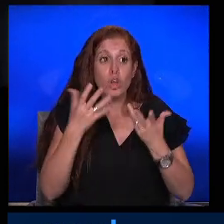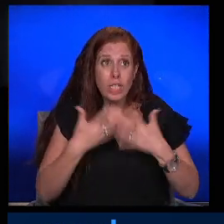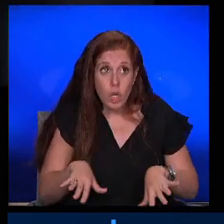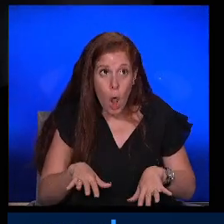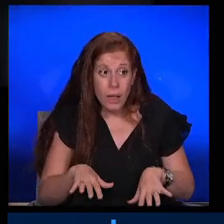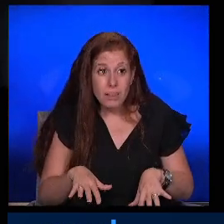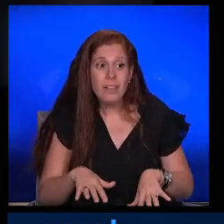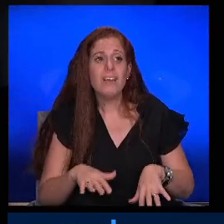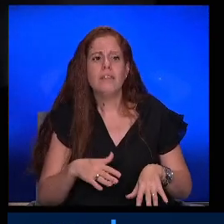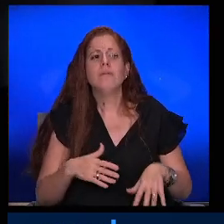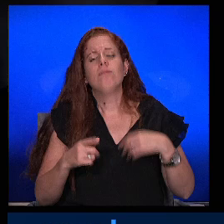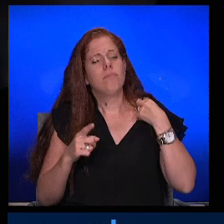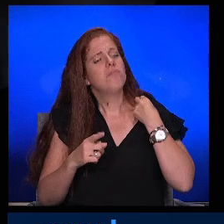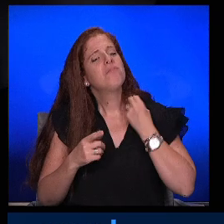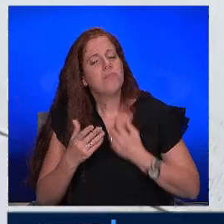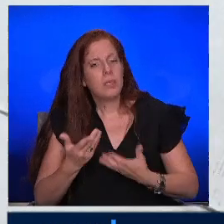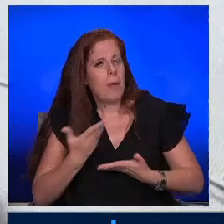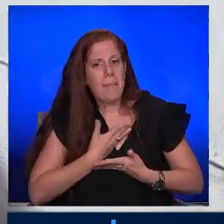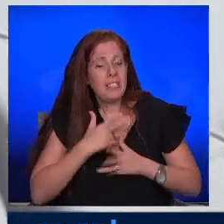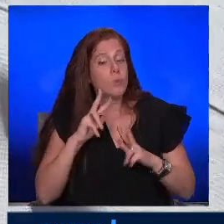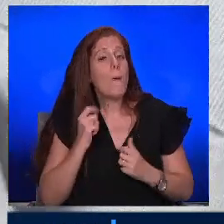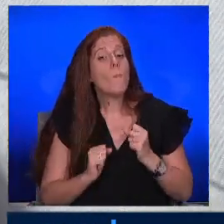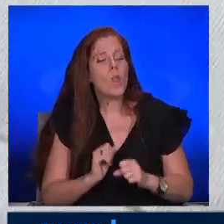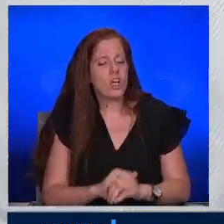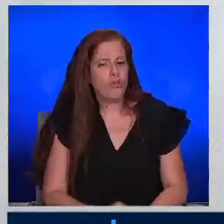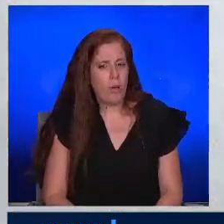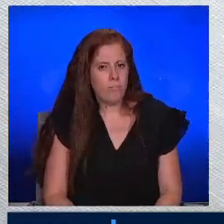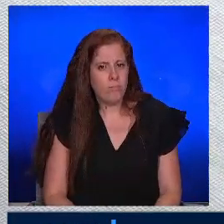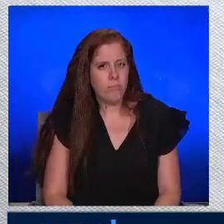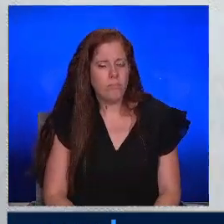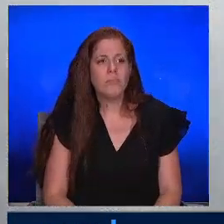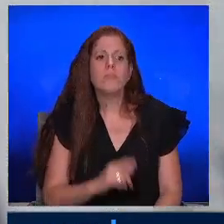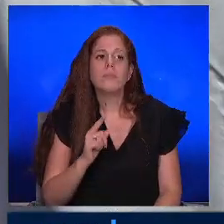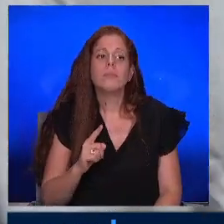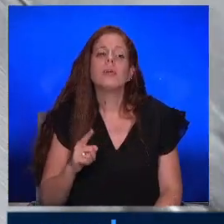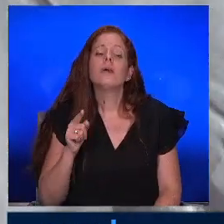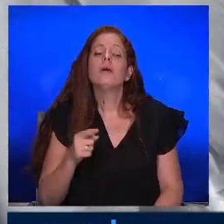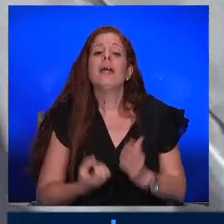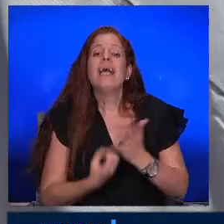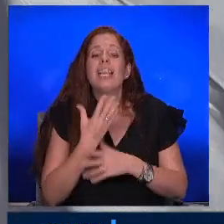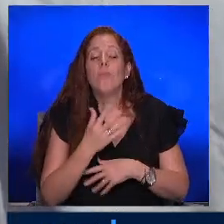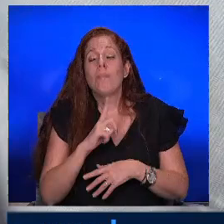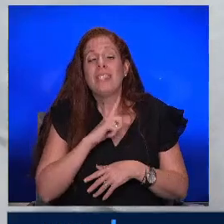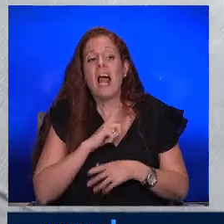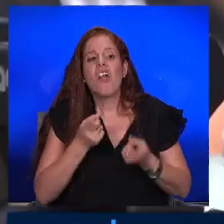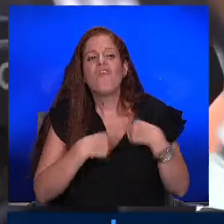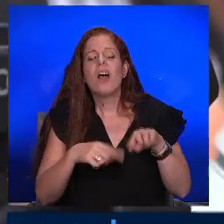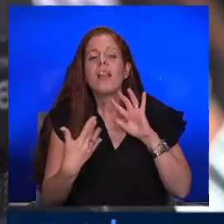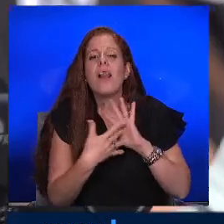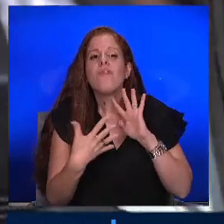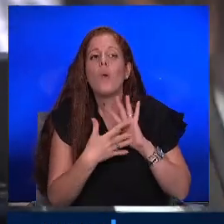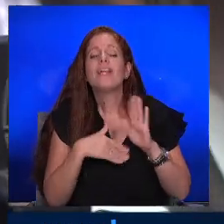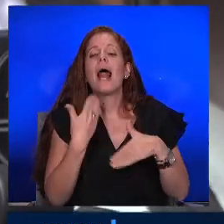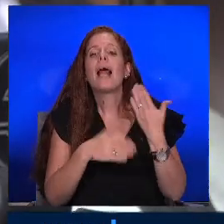את הפטיש ואתה מקבל אותו בצורה הכי כואבת. במסגרת בדיקת הפרשה הקימו בצה"ל ועדה לבחינת תהליכי הגיוס